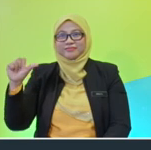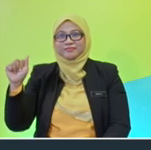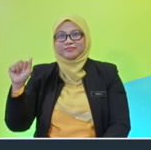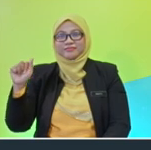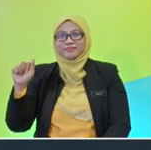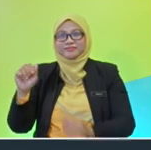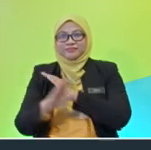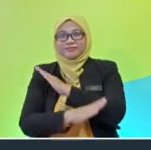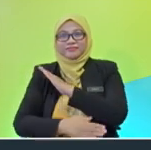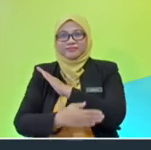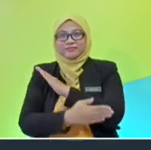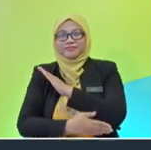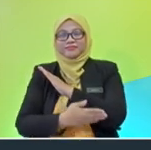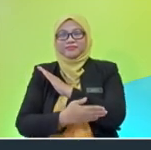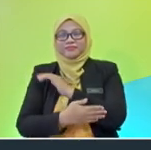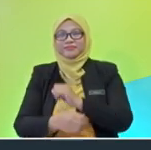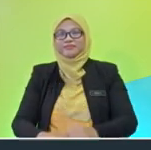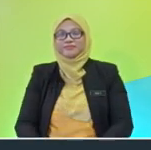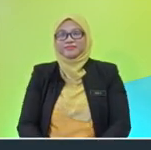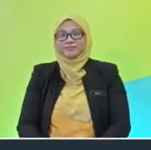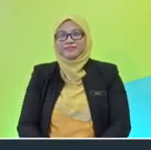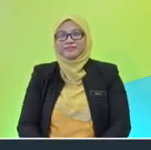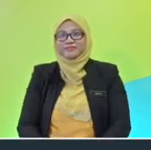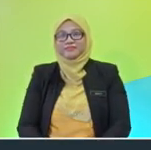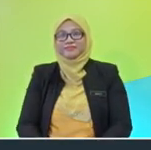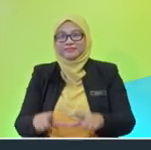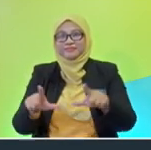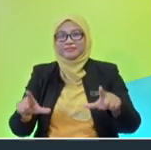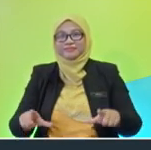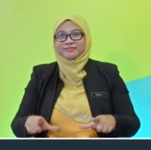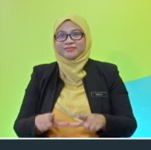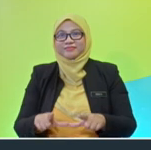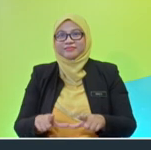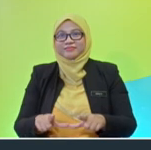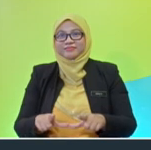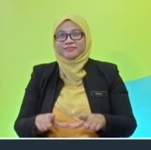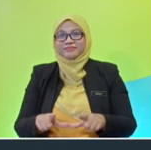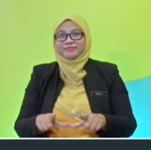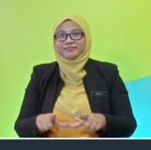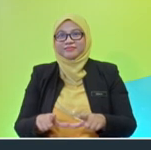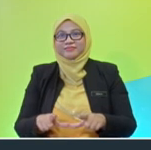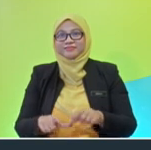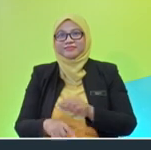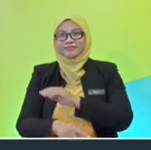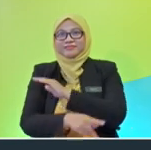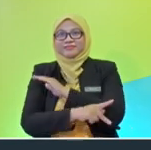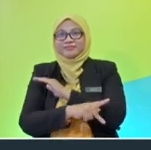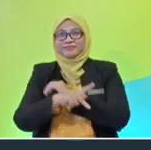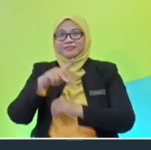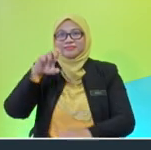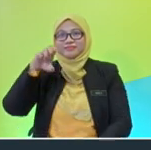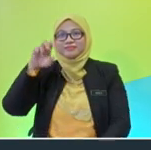pantai barat bagian tengah tanam Melayu terletak di negeri perak oke bagus kerajaan